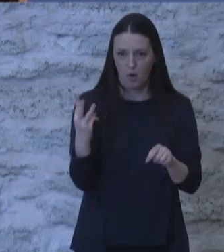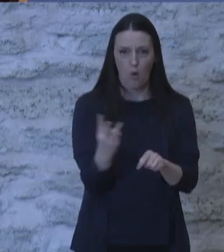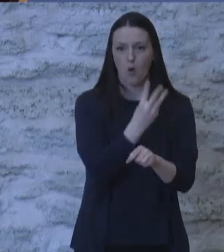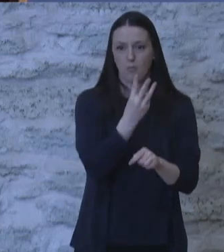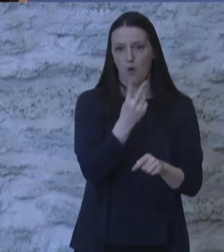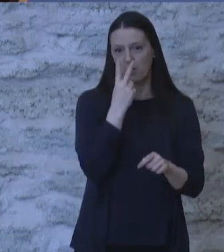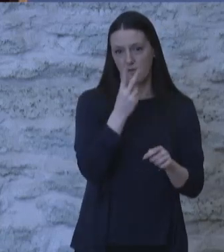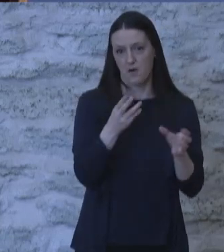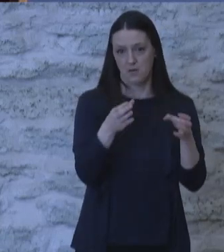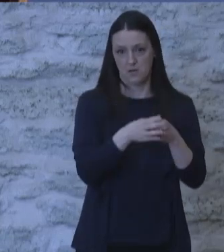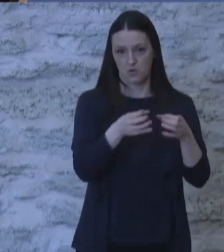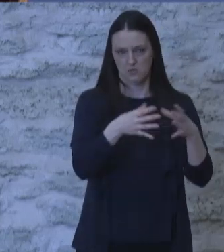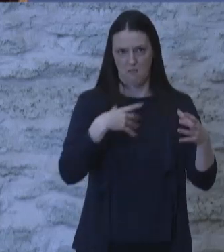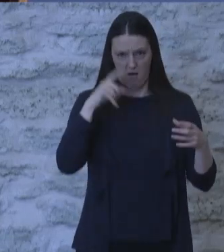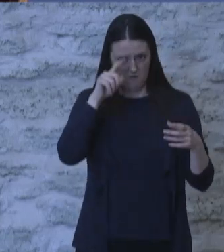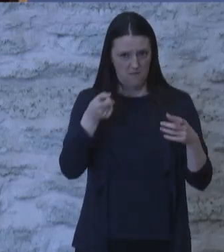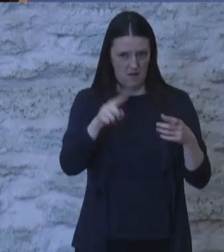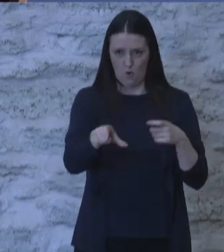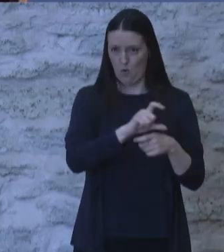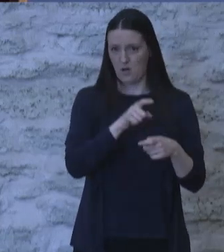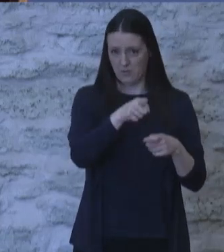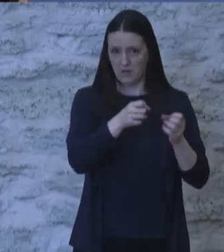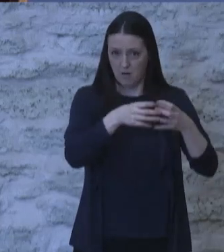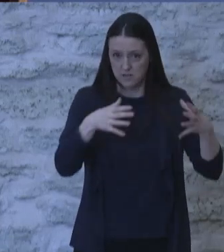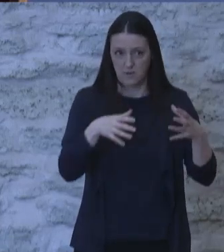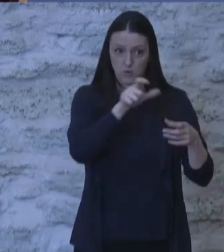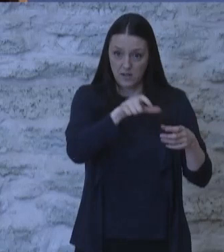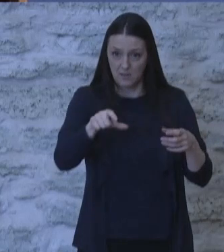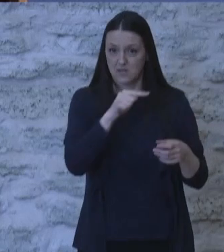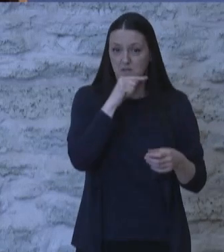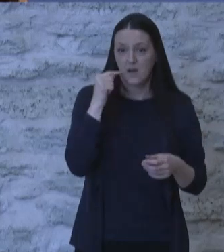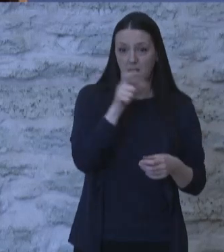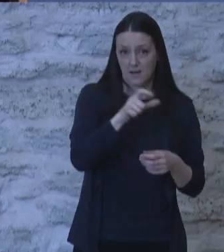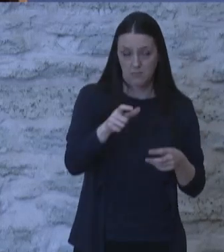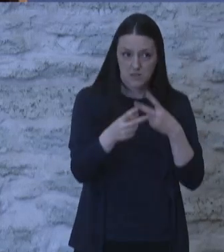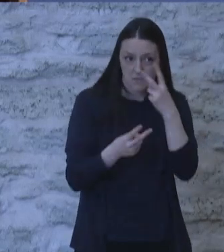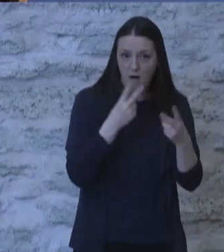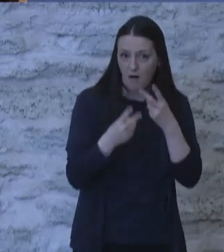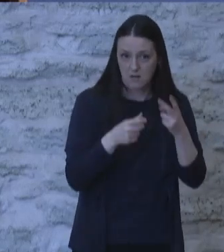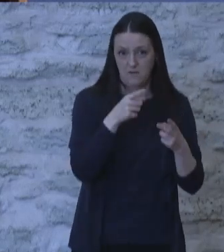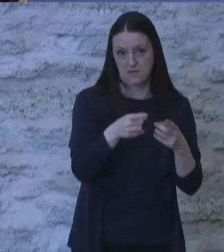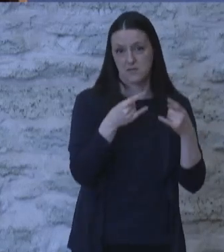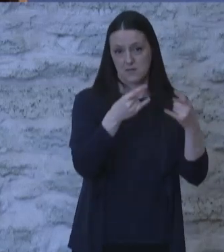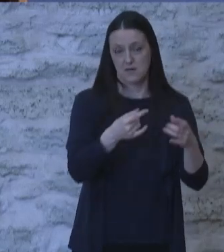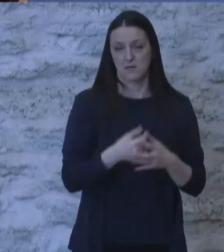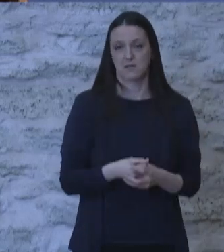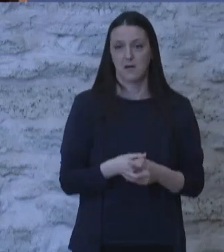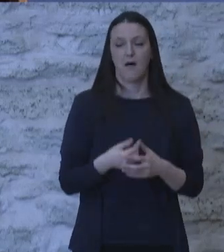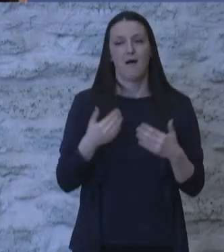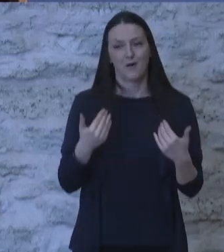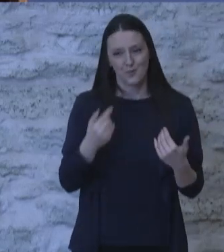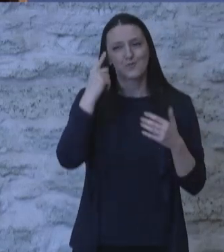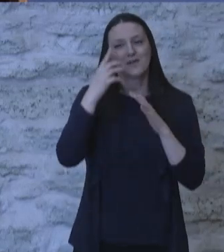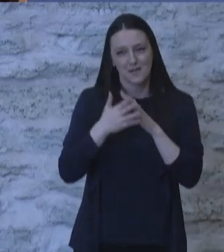kasvanud. Noh, kui see on kolm korda, minust veel rohkem on kasvanud. See on ju väga tore, et see on kasvanud. Ja nüüd ma ju saan aru, mis on teelt